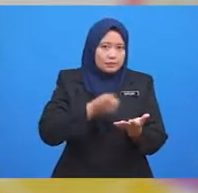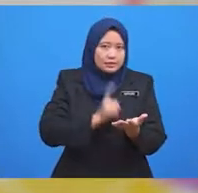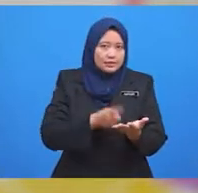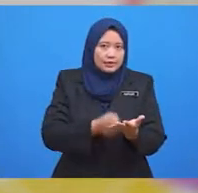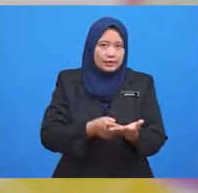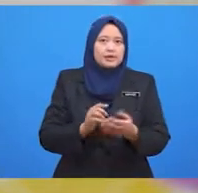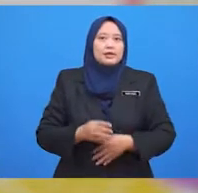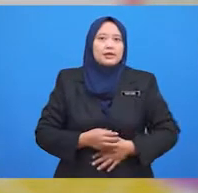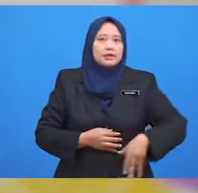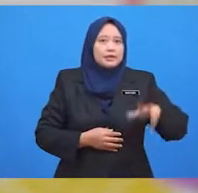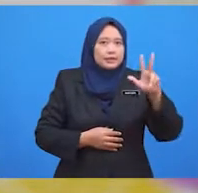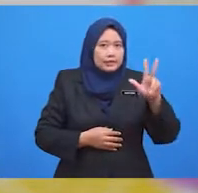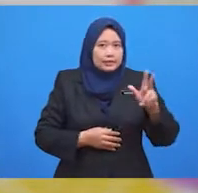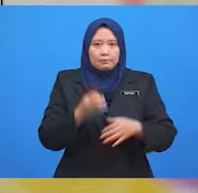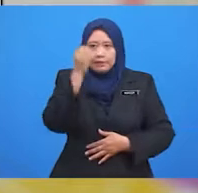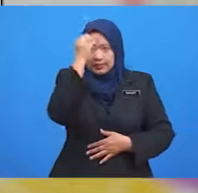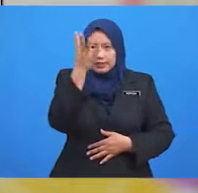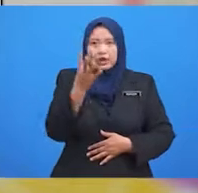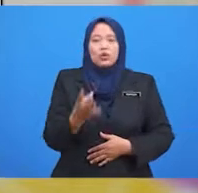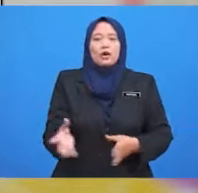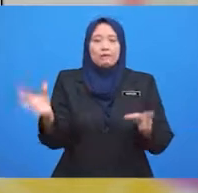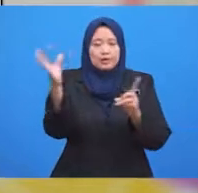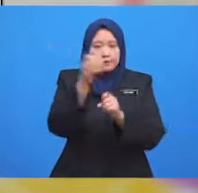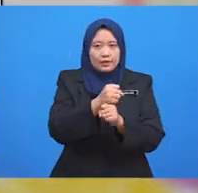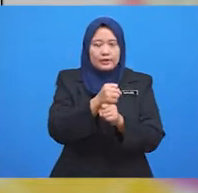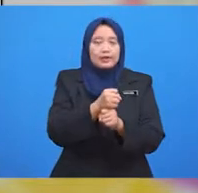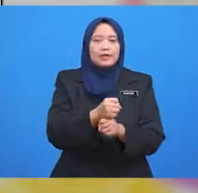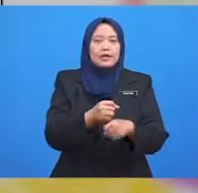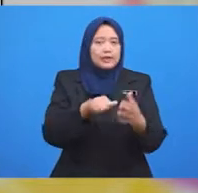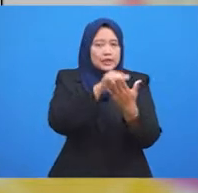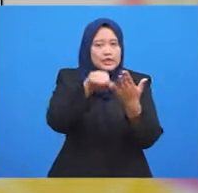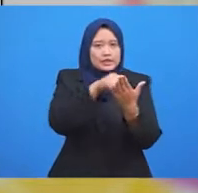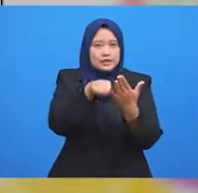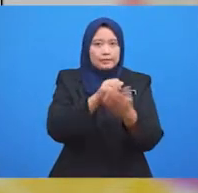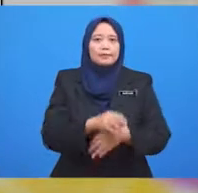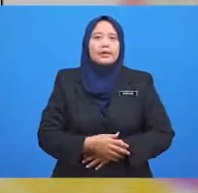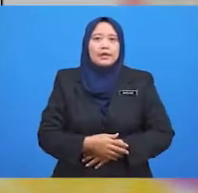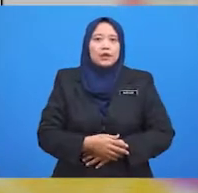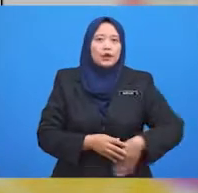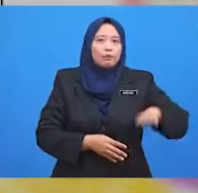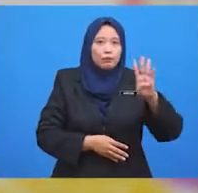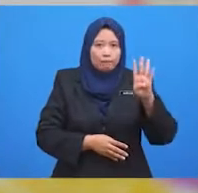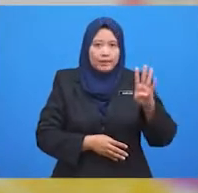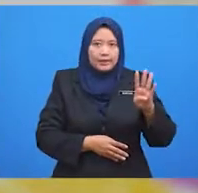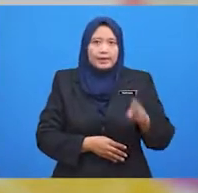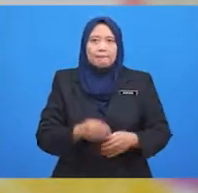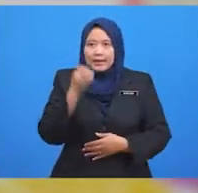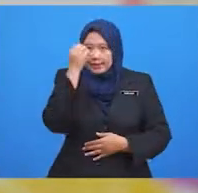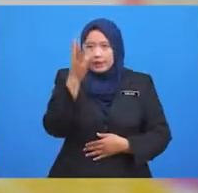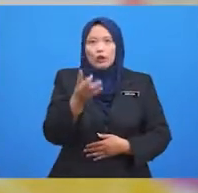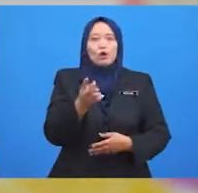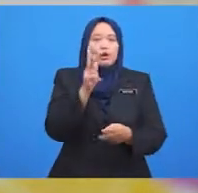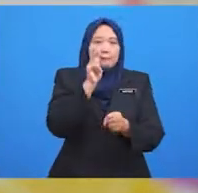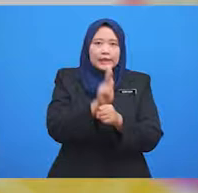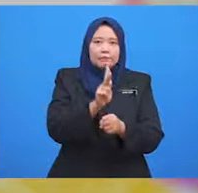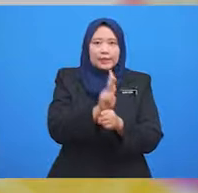Menerangkan dapatan analisis badan. Guru mencadangkan saranan rawatan pelanggan berdasarkan